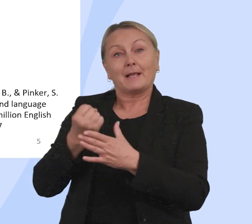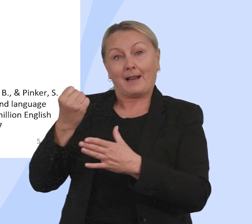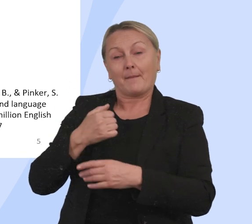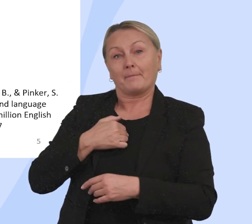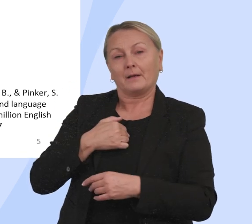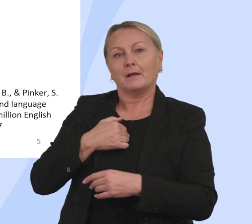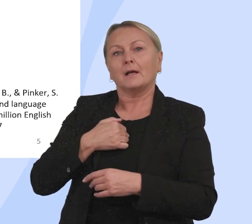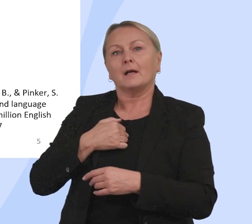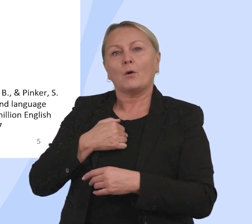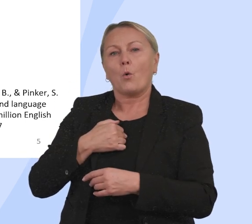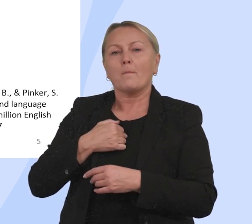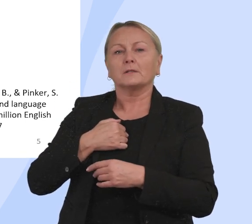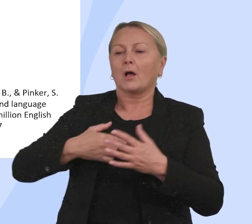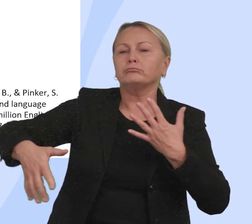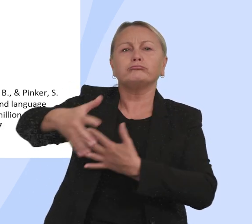bades i ASK.